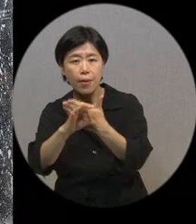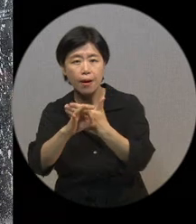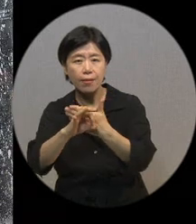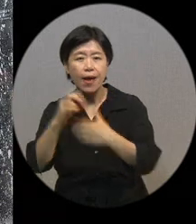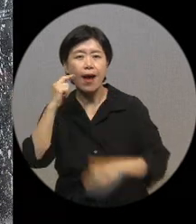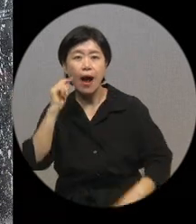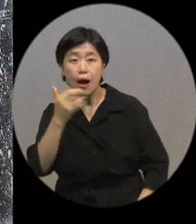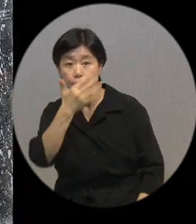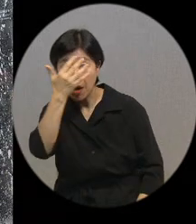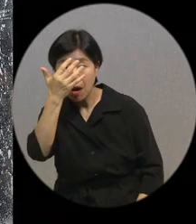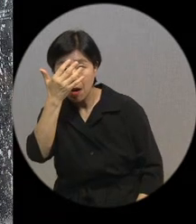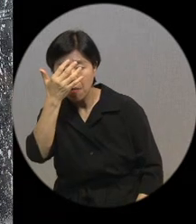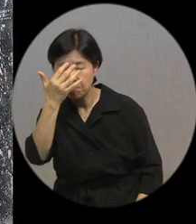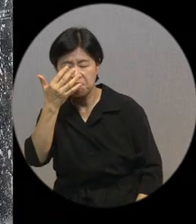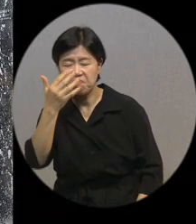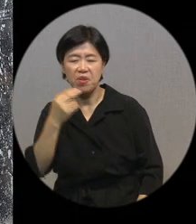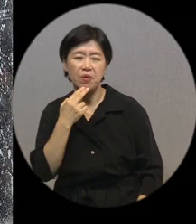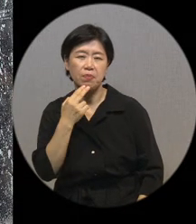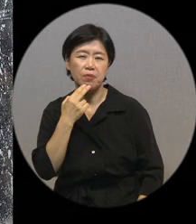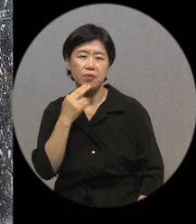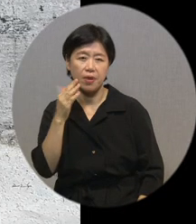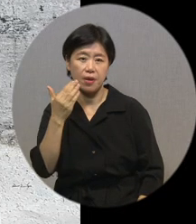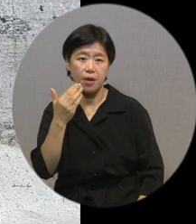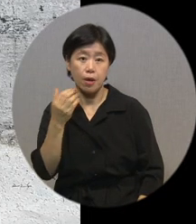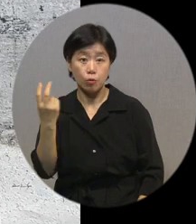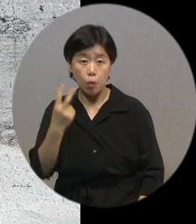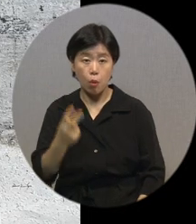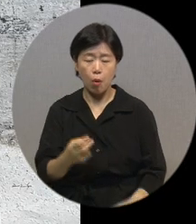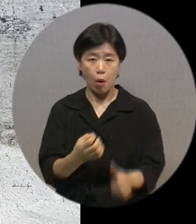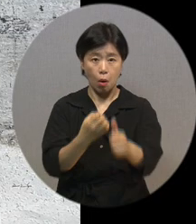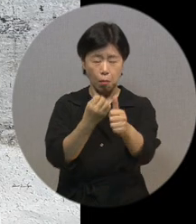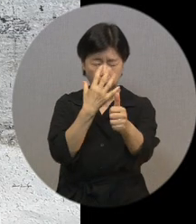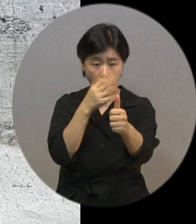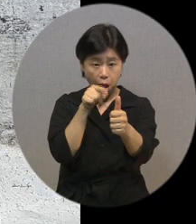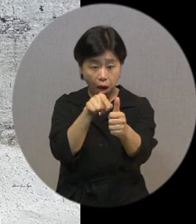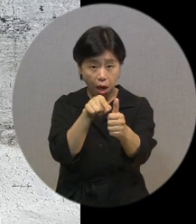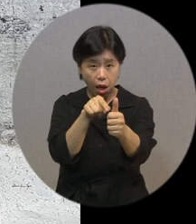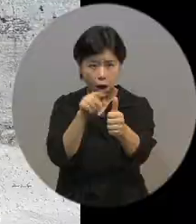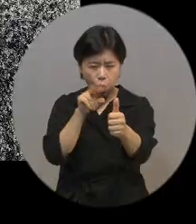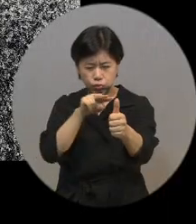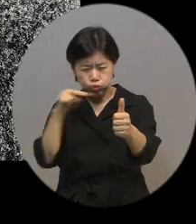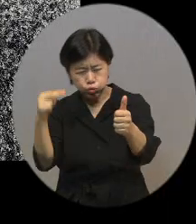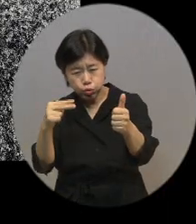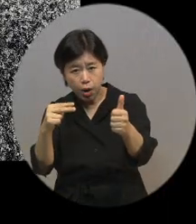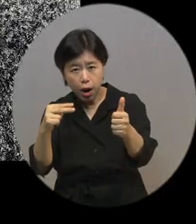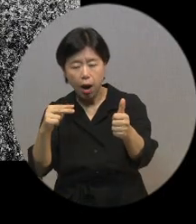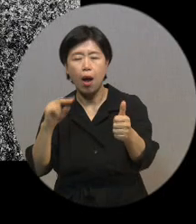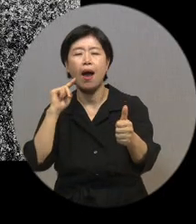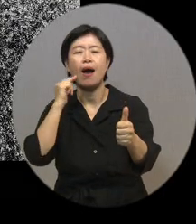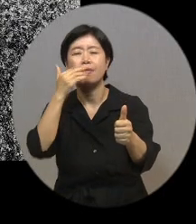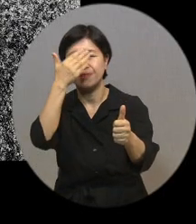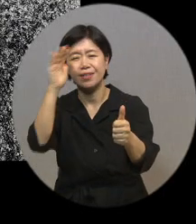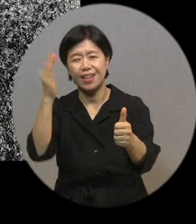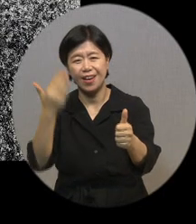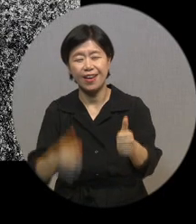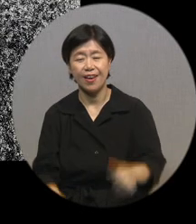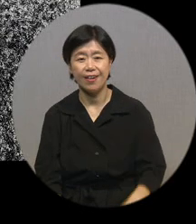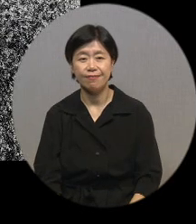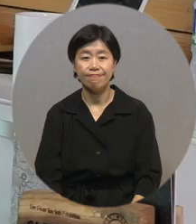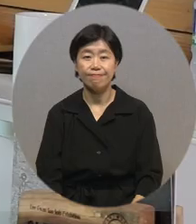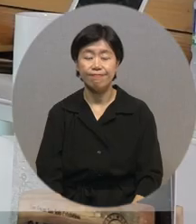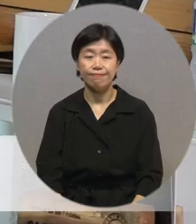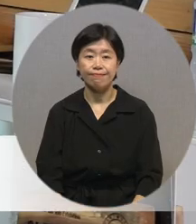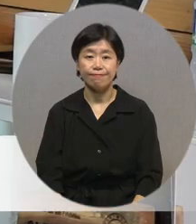것이 추한 것이 되는 것도 추한 것이 아름다운 것이 되는 것도 한순간 기준을